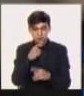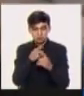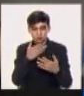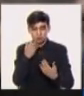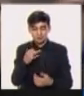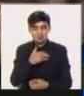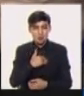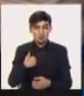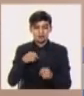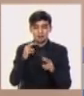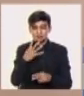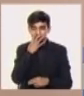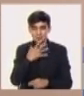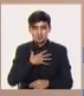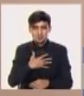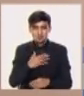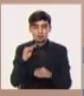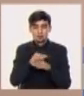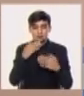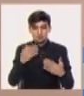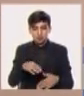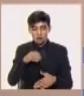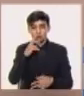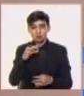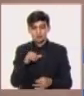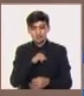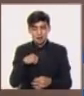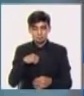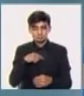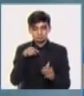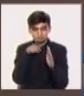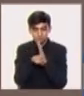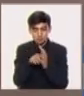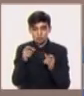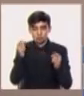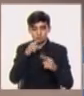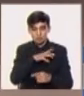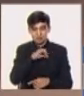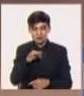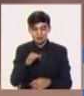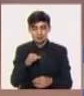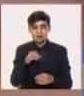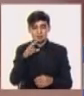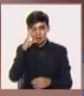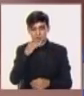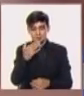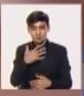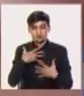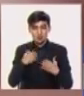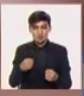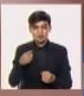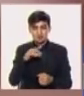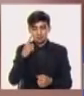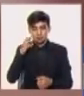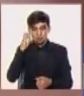Айтуынша, өкпені жасанды жолмен желдету аппаратына қосылғанын өзі жасырын түрде кіріп көріпті. Енді содан бері әкесінің амандығын